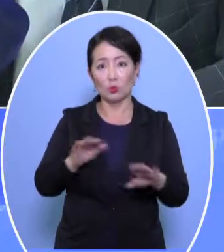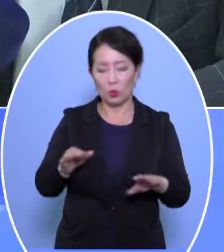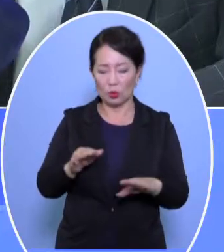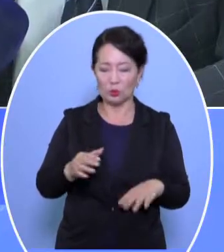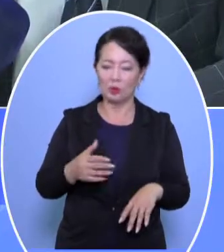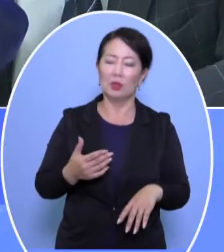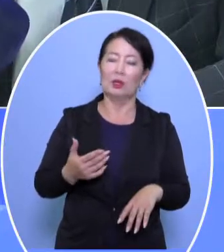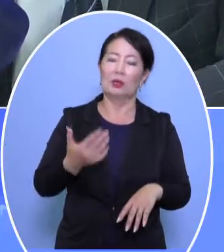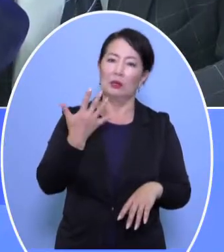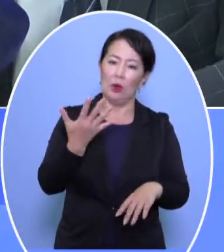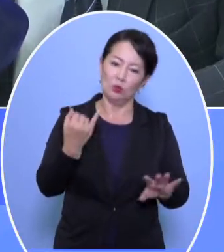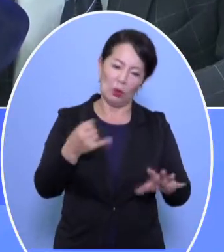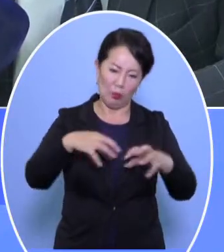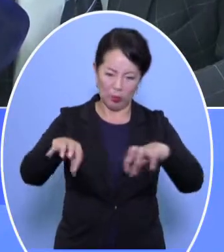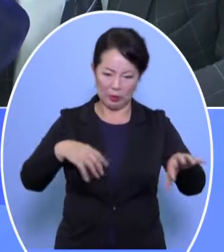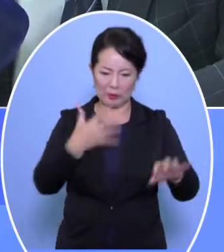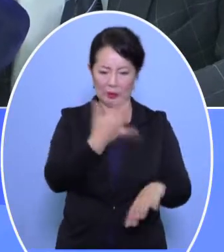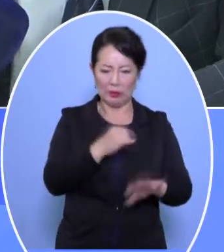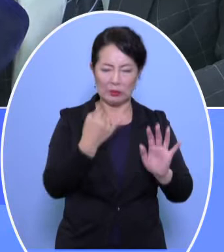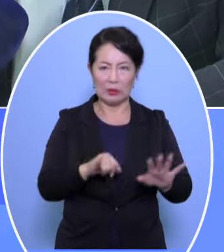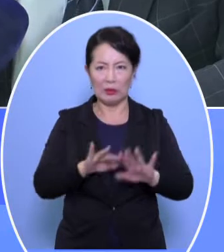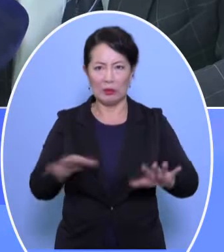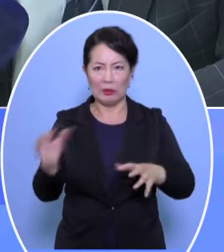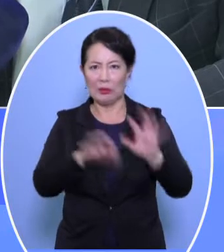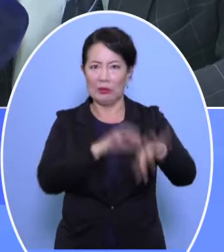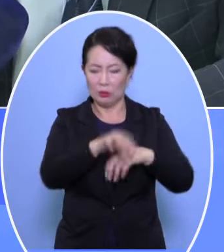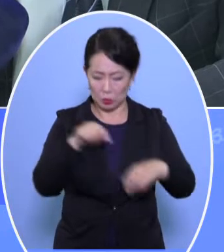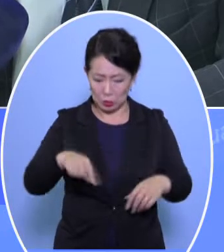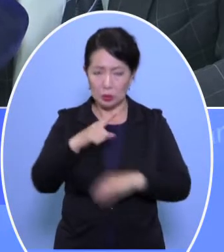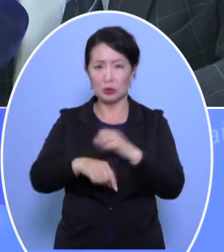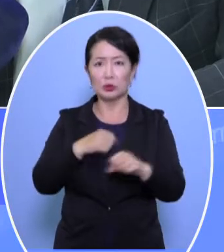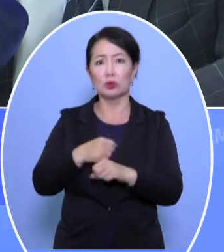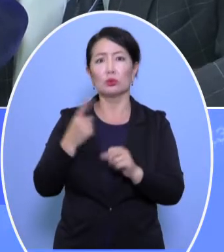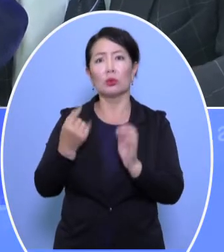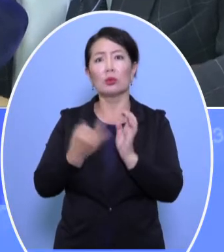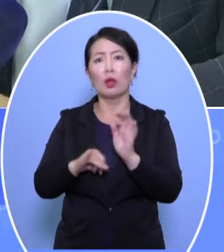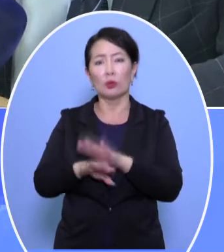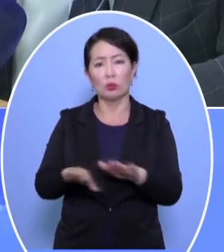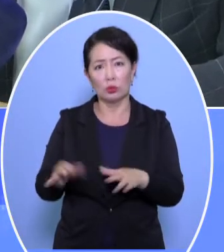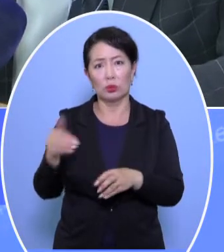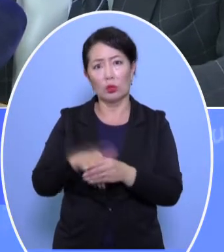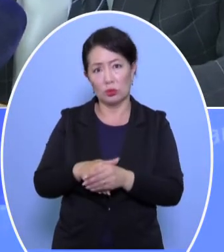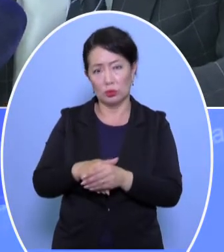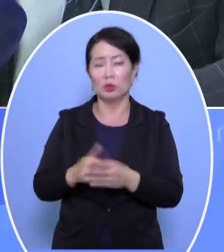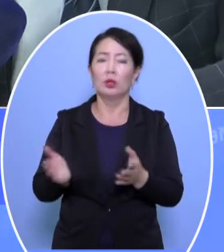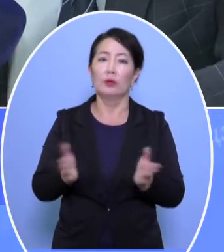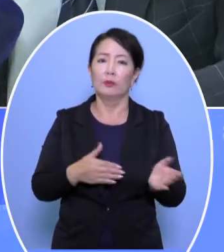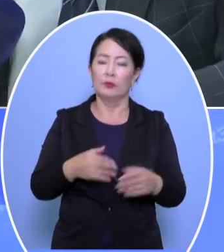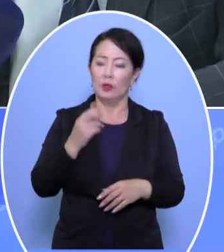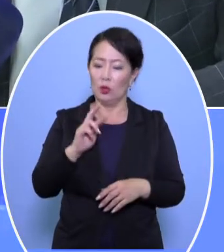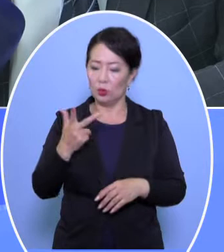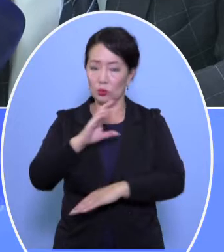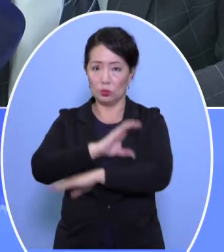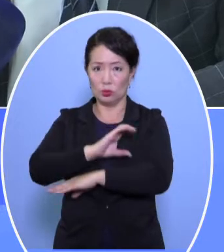гаруй хүүхэд одоо 5-аас 6 бүлэг 50-аас 60 хүүхэдтэй ингэж ангиуд төвлөрдөгс бол энэ жилийн хувьд ингэ 170 хүүхэд.